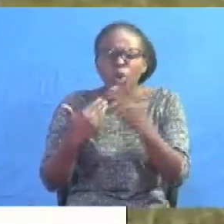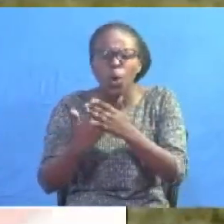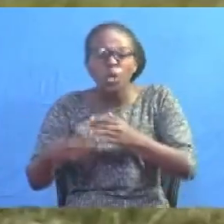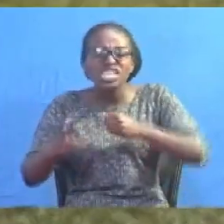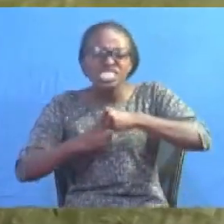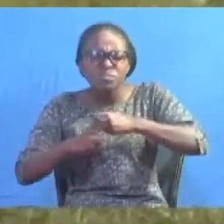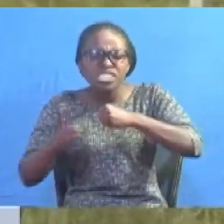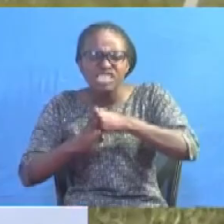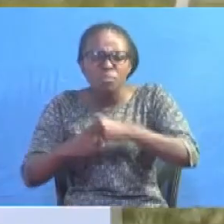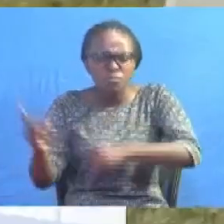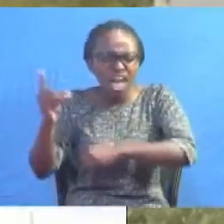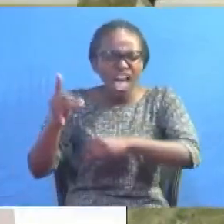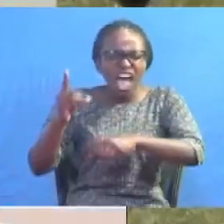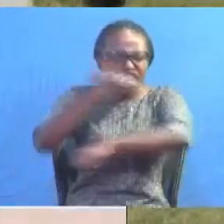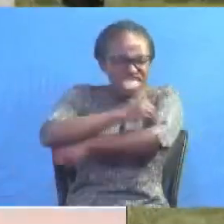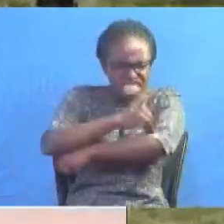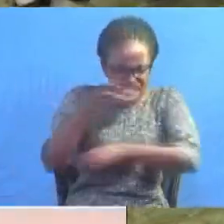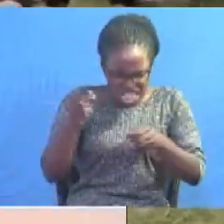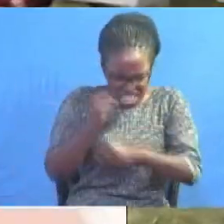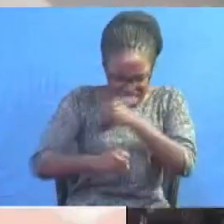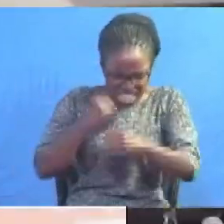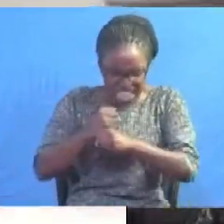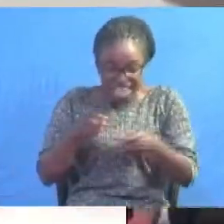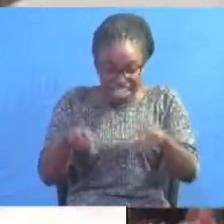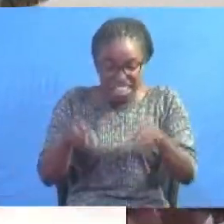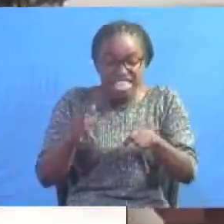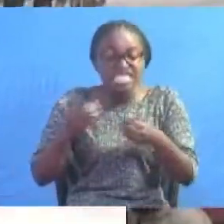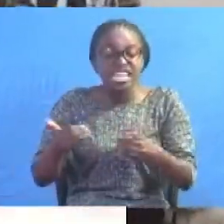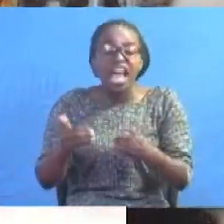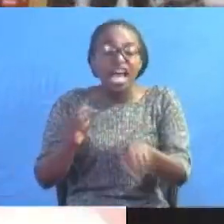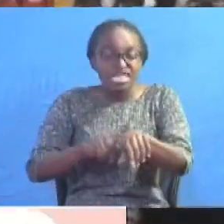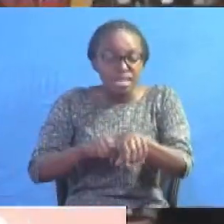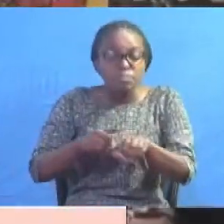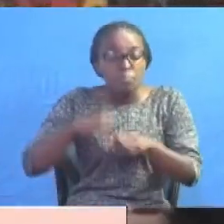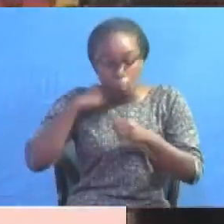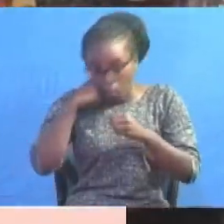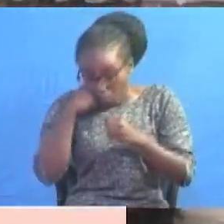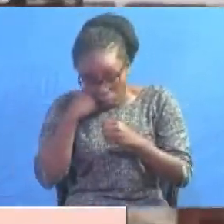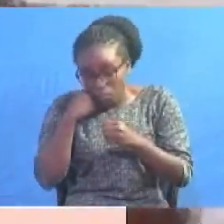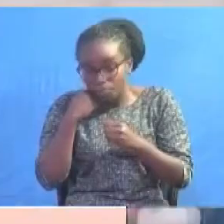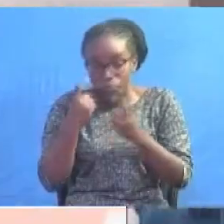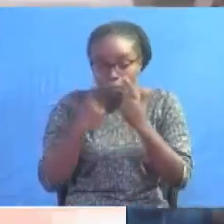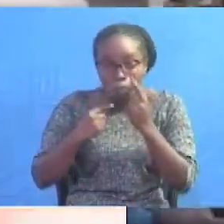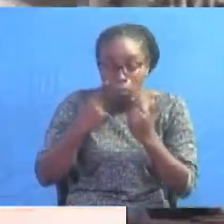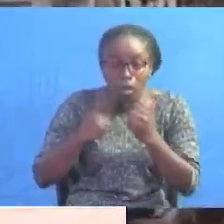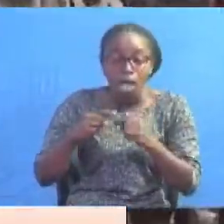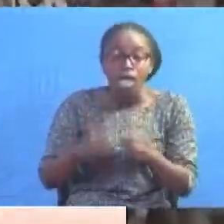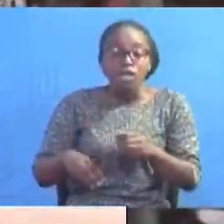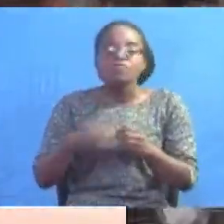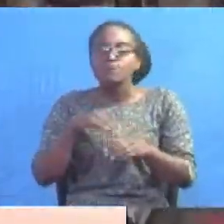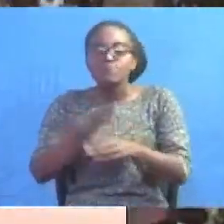ilikuwa ya kipekee, kwani wanarika walijiburudisha kama njia ya kuomboleza wenzao waliopoteza maisha katika vita dhidi ya serikali